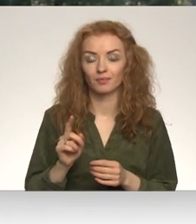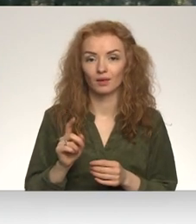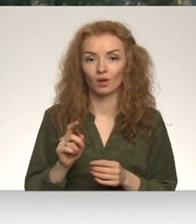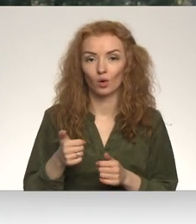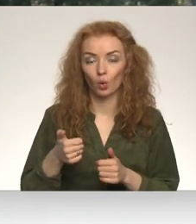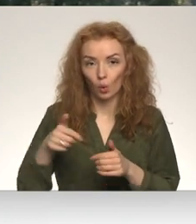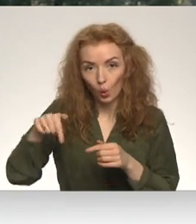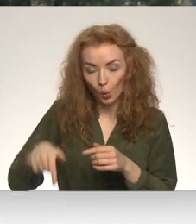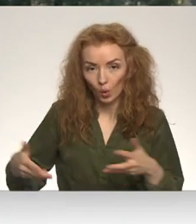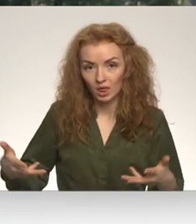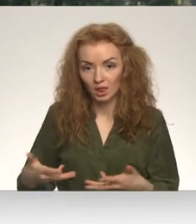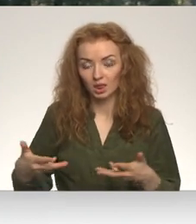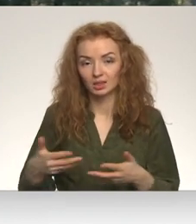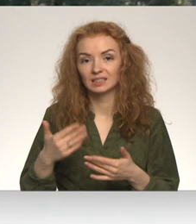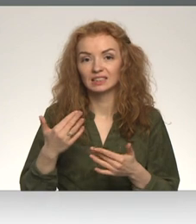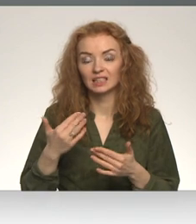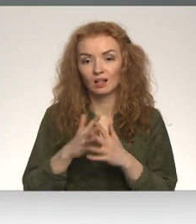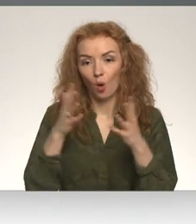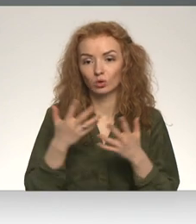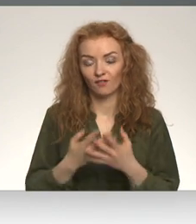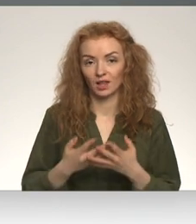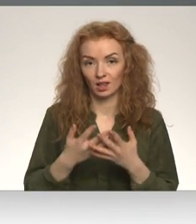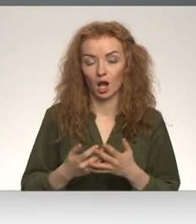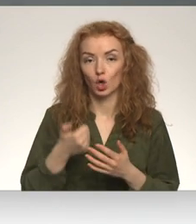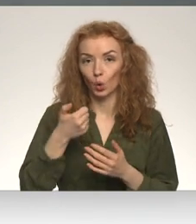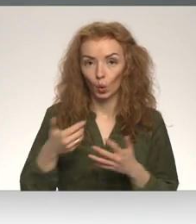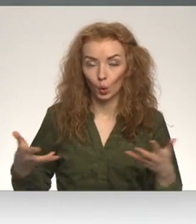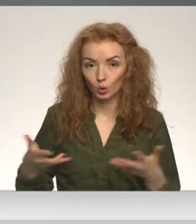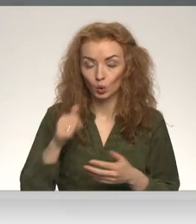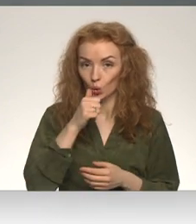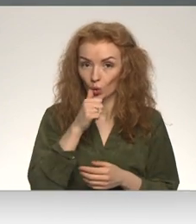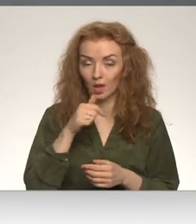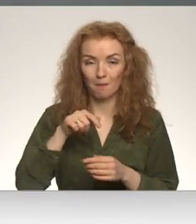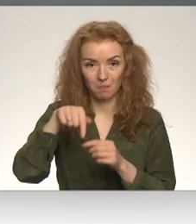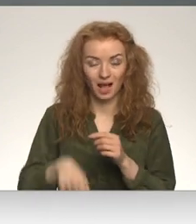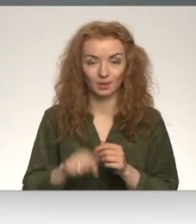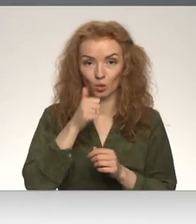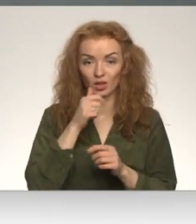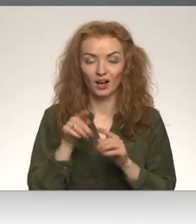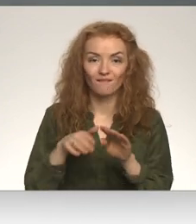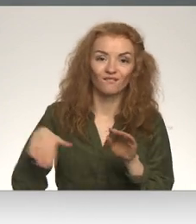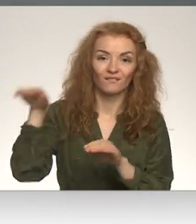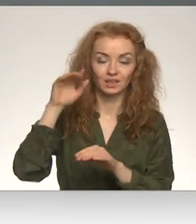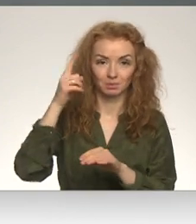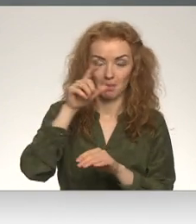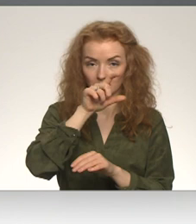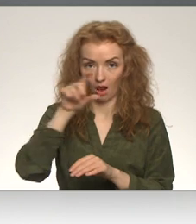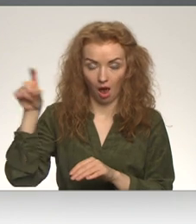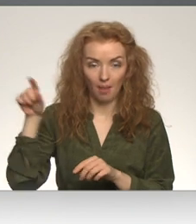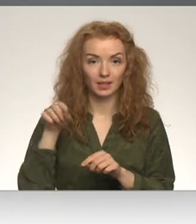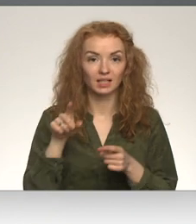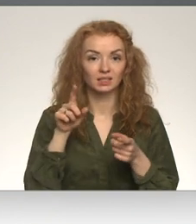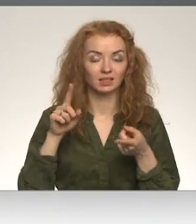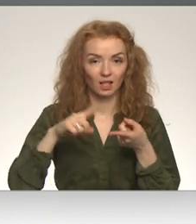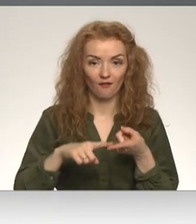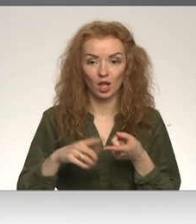grunts, nu, cik viņš daudz ir izfiltrējās, nokļūst to tā kā. Gruntsūdeņi ir nu, tas pazemes ūdeņu pats augšējais slānis, kas ir tiešā veidā